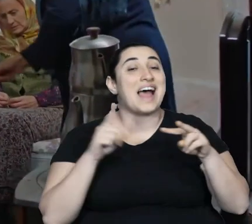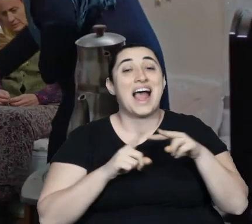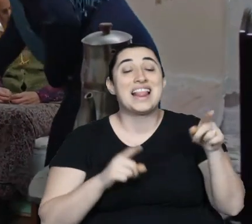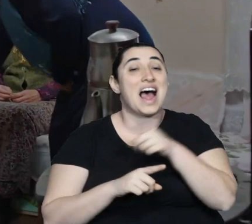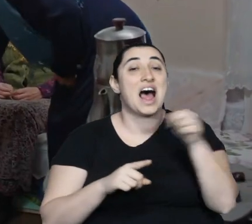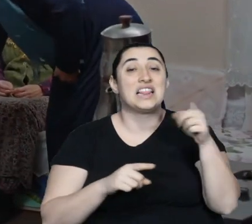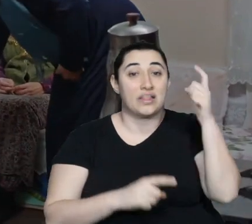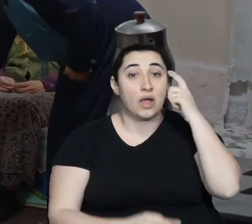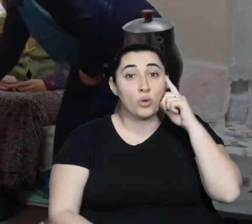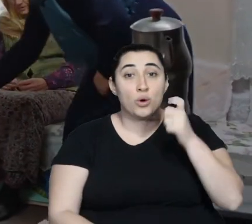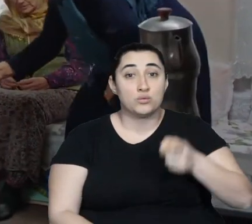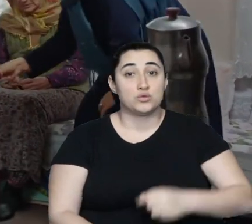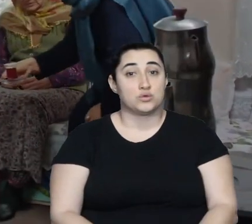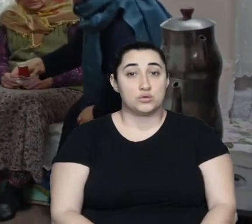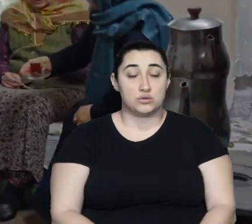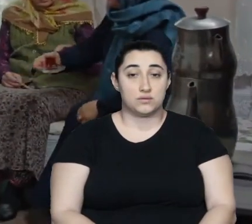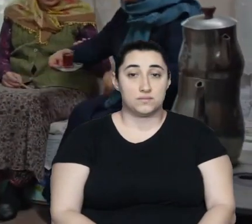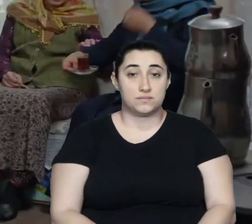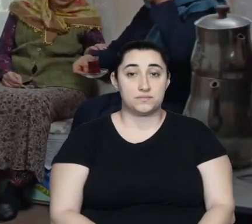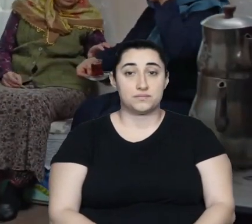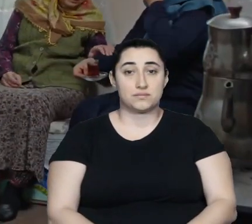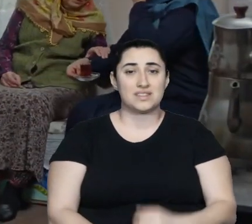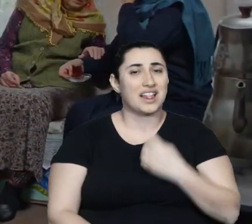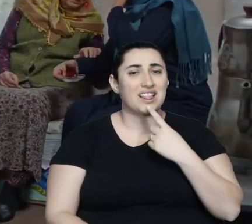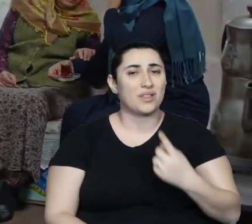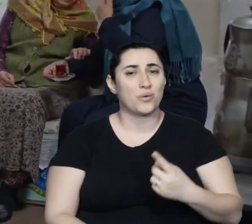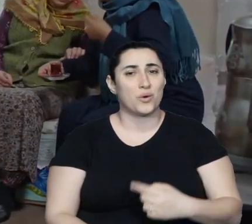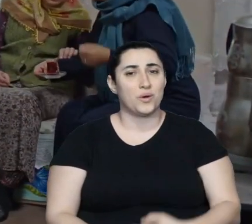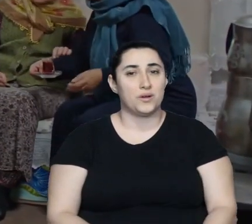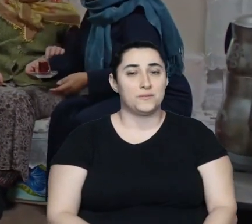Nalan'la ikisini tanıyor musun? Ne diyor?